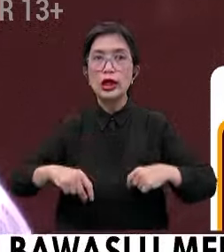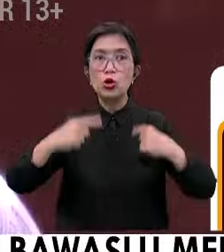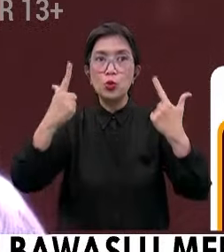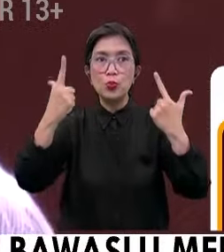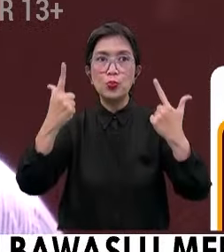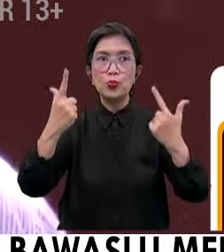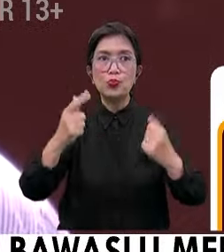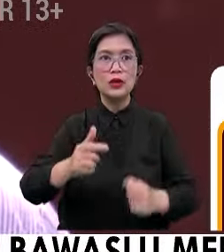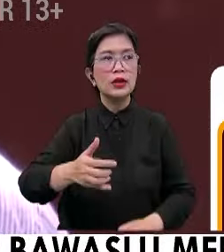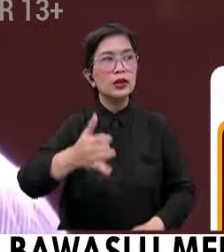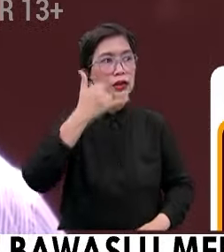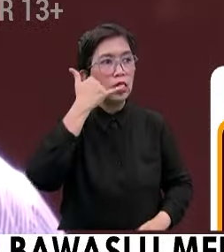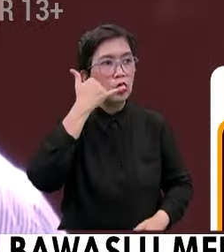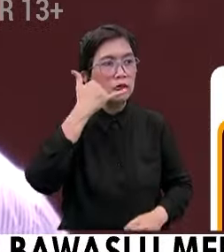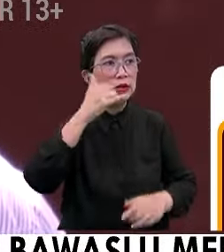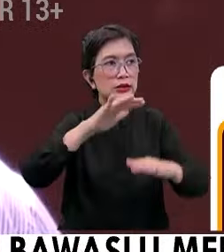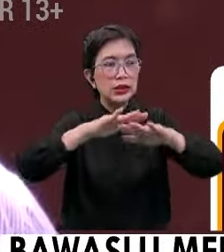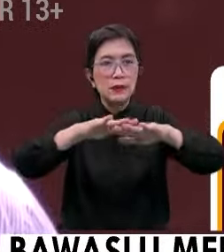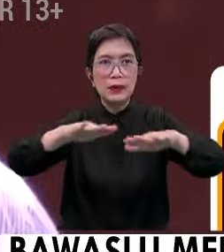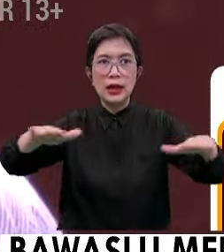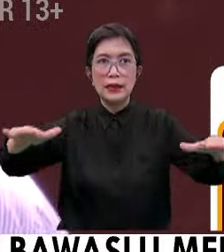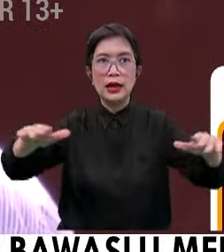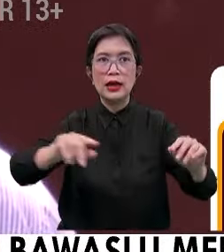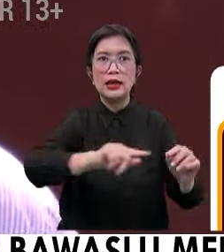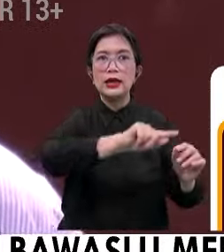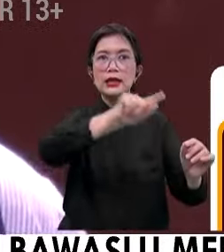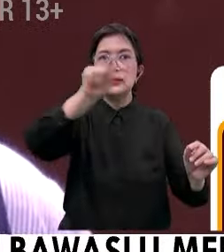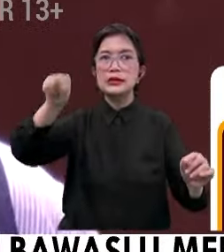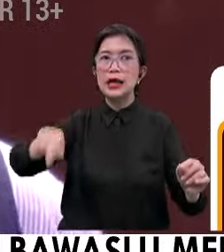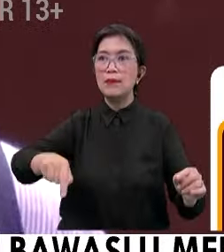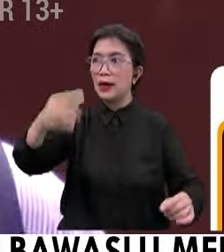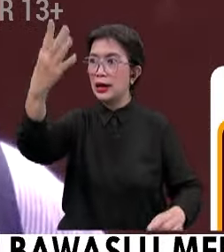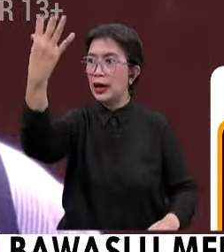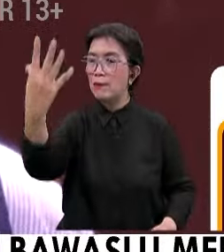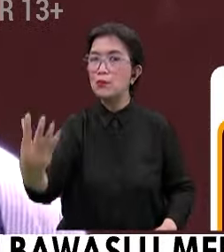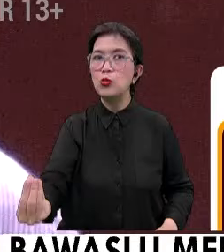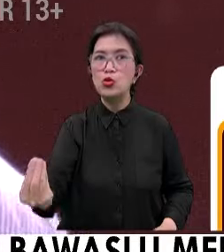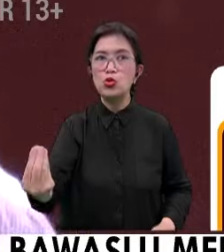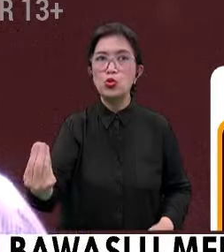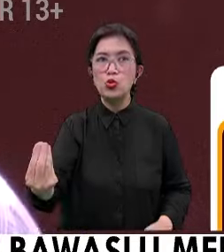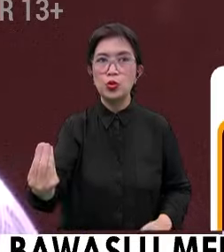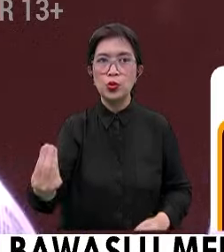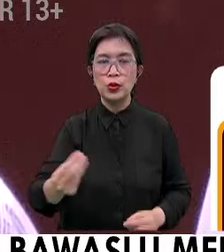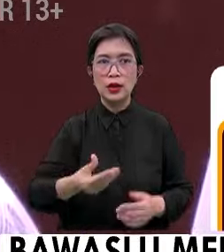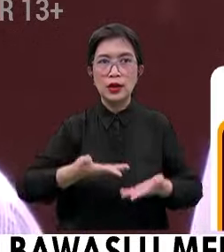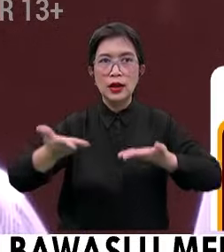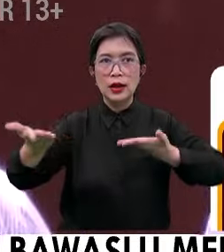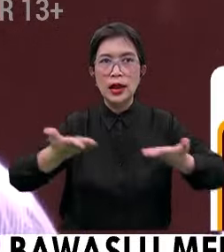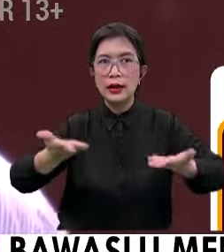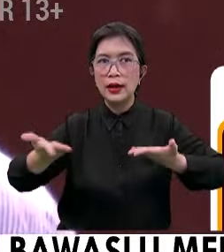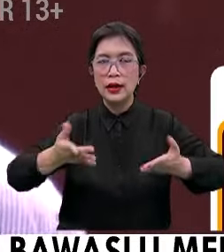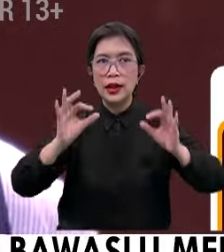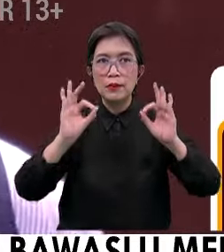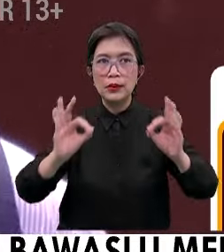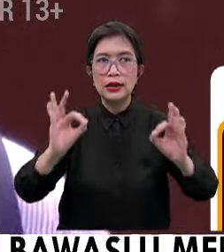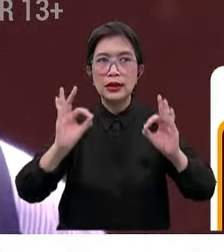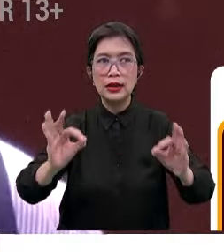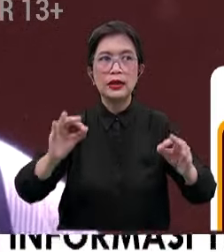telekomunikasi merata hingga sampai ke kampung-kampung. Layanan pendidikan dan